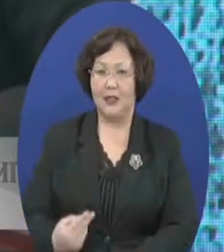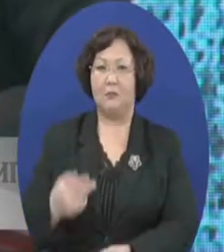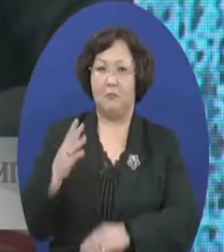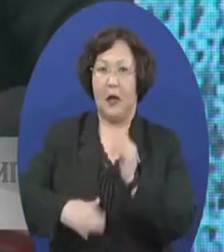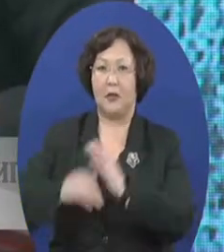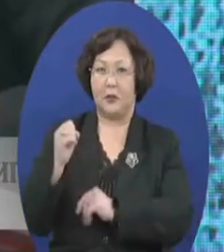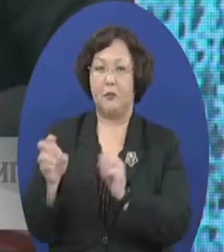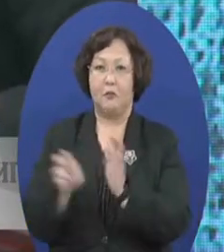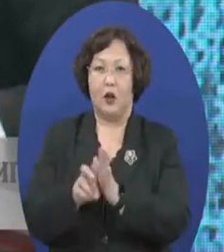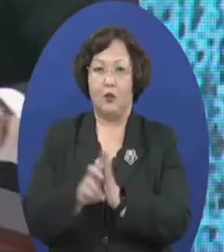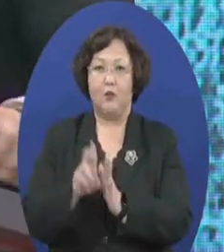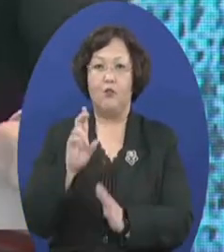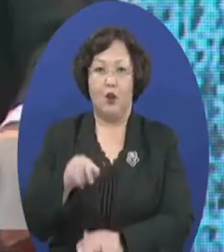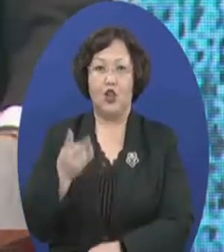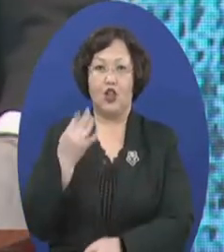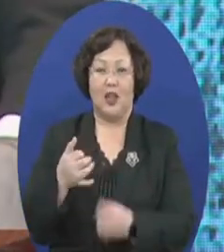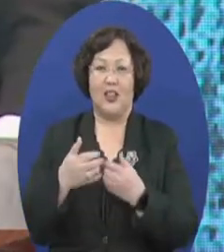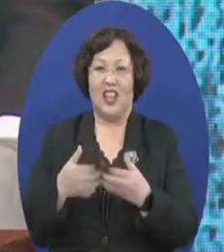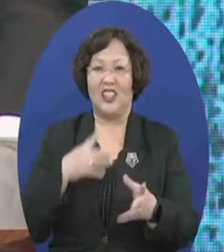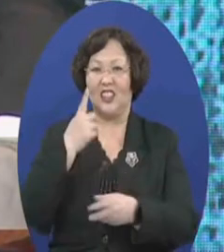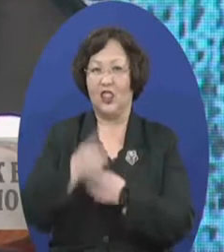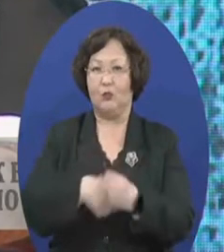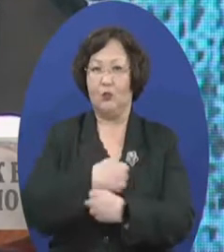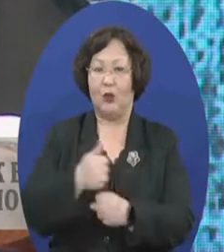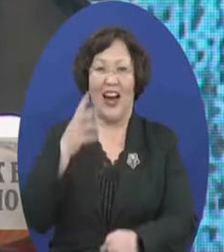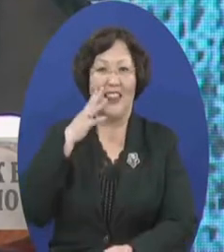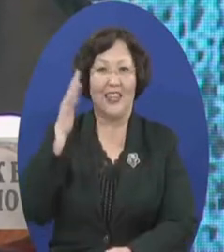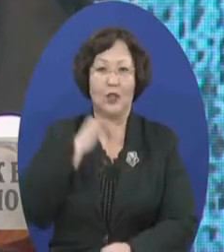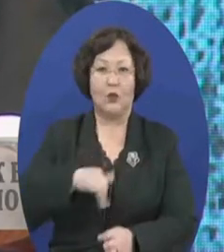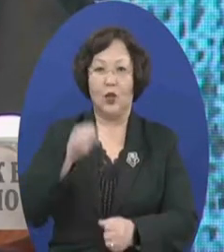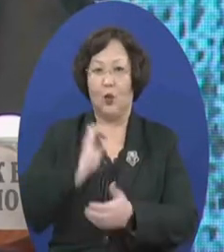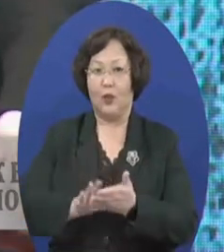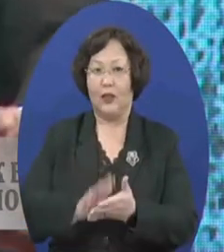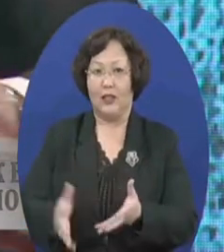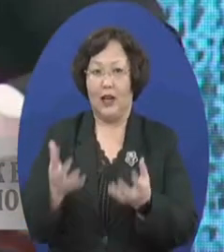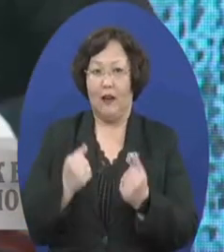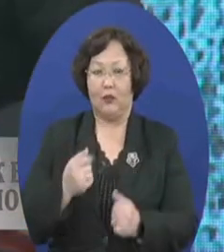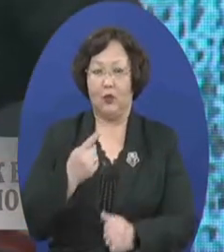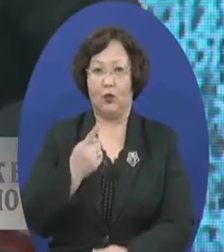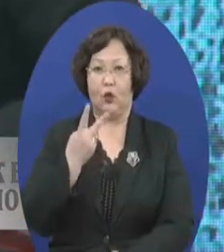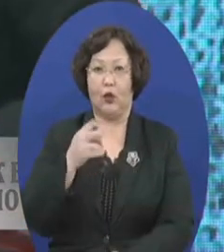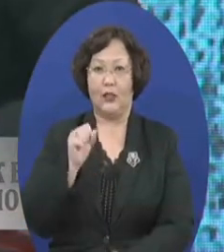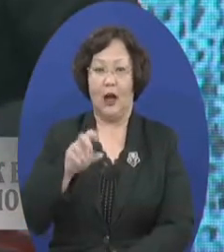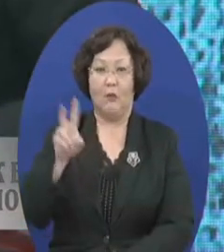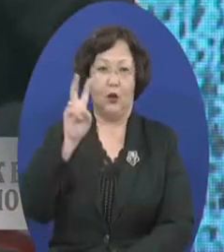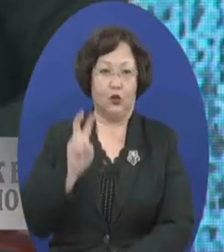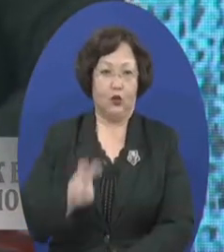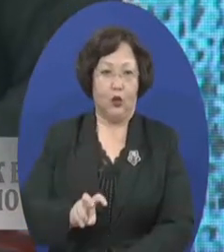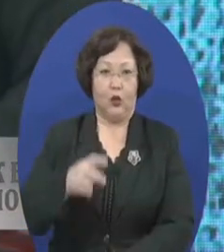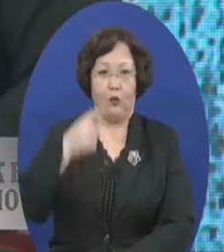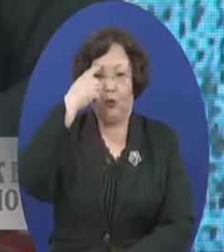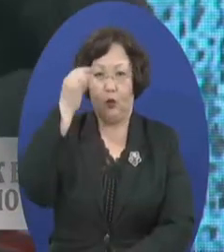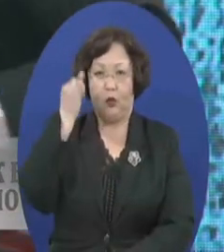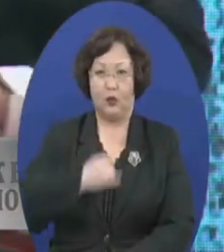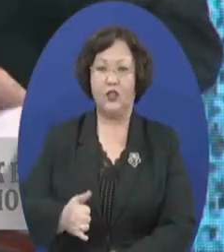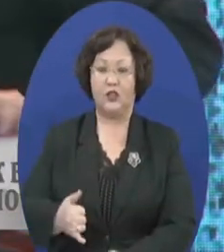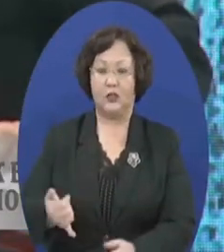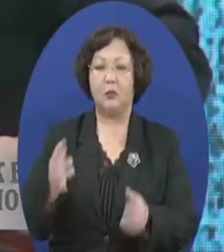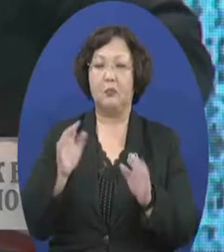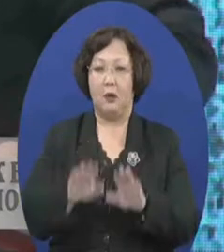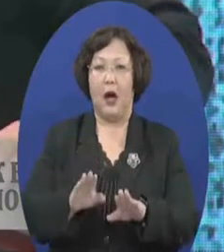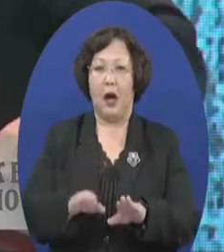бүрдэж өнөөдөр жил бүр гадаадаас худалдан авч буй 120 гаруй сая ам.доллар Монгол улстай